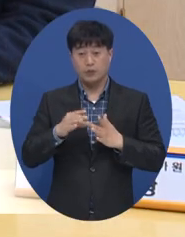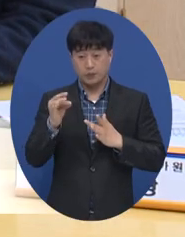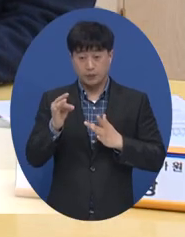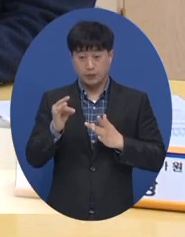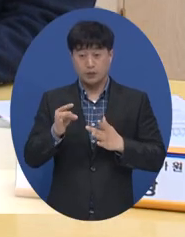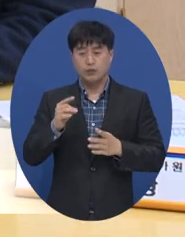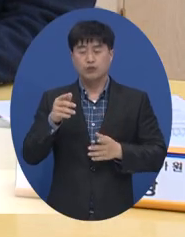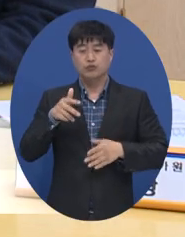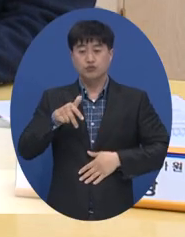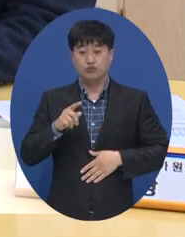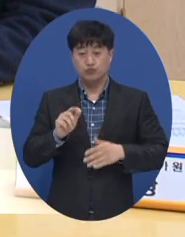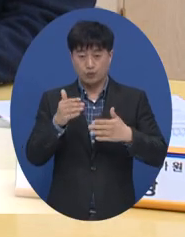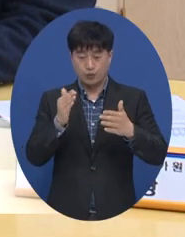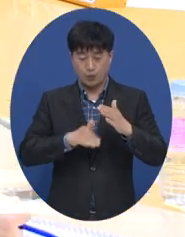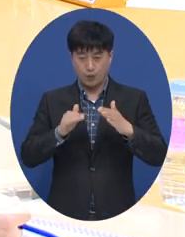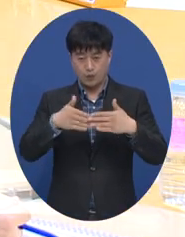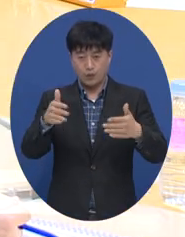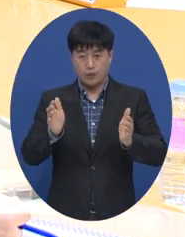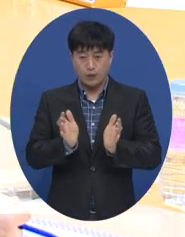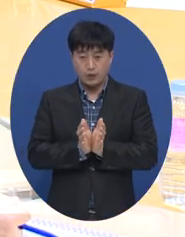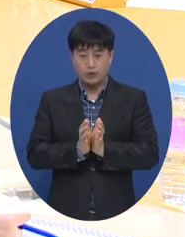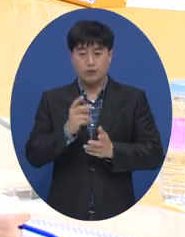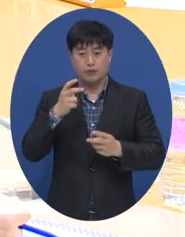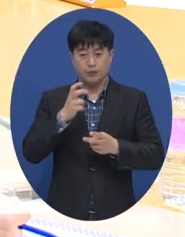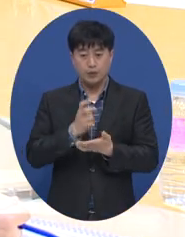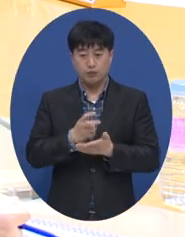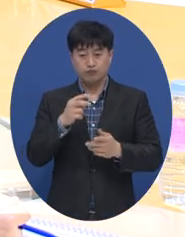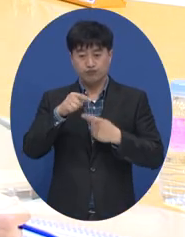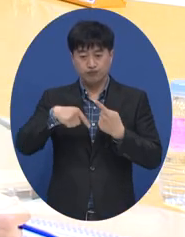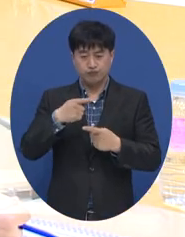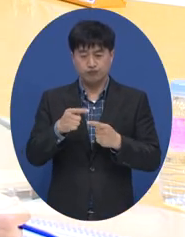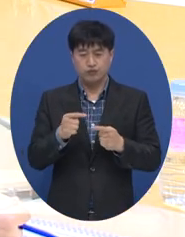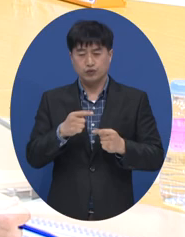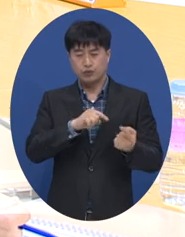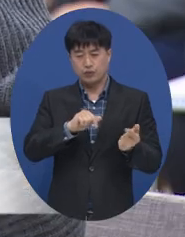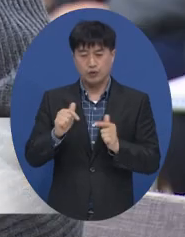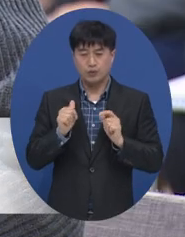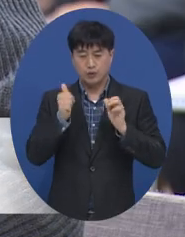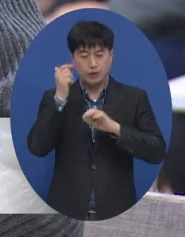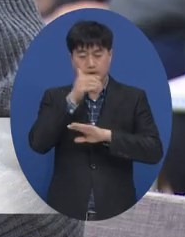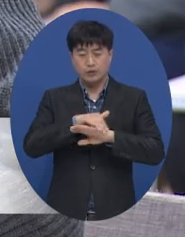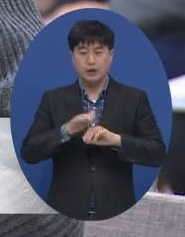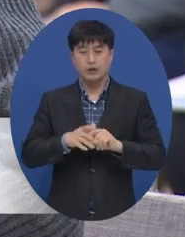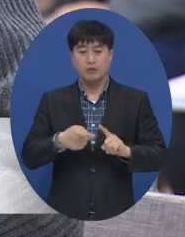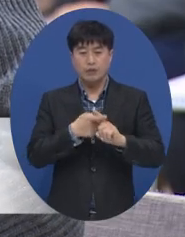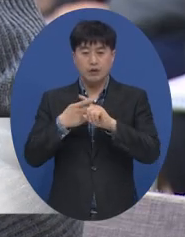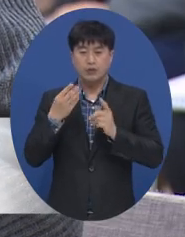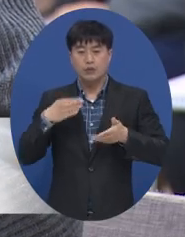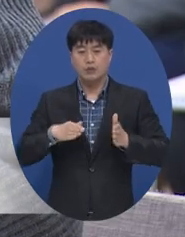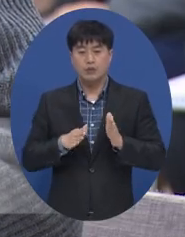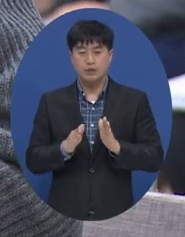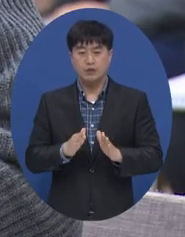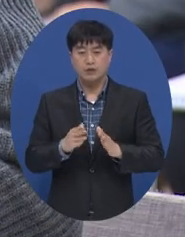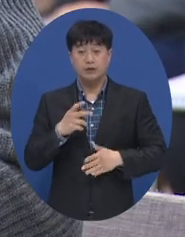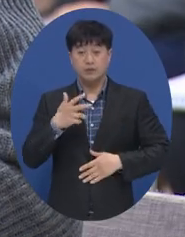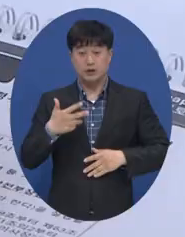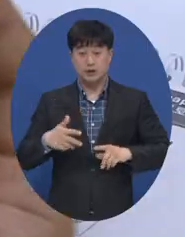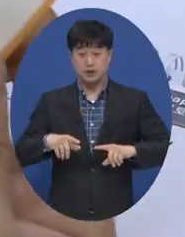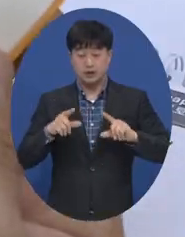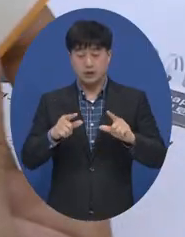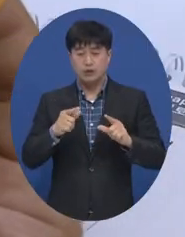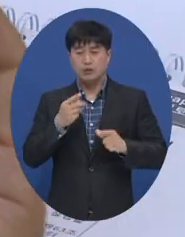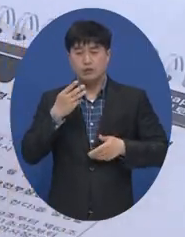버스 준공영제 운영 광역 교통 시설 확충을 위해 노력할 계획입니다 이와 관련해 경기도는 27일